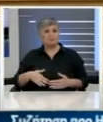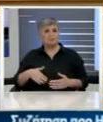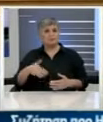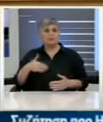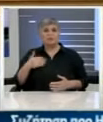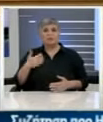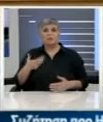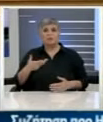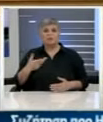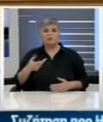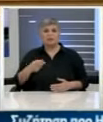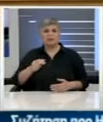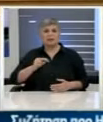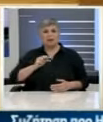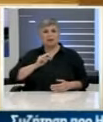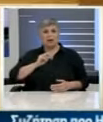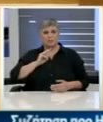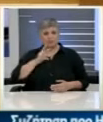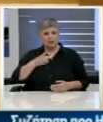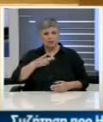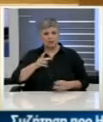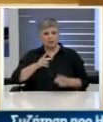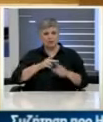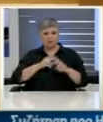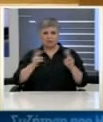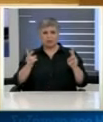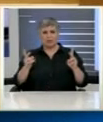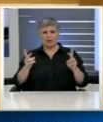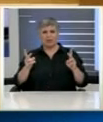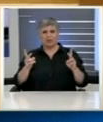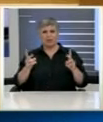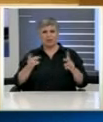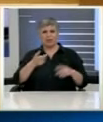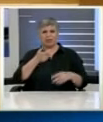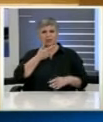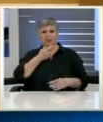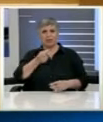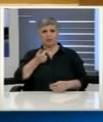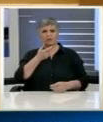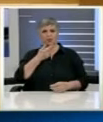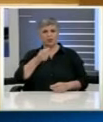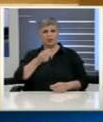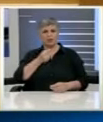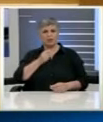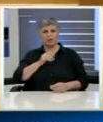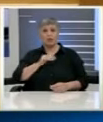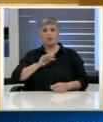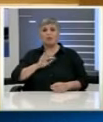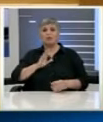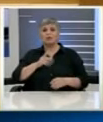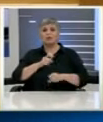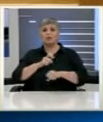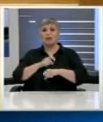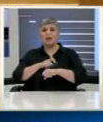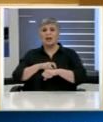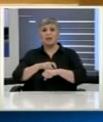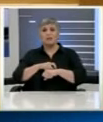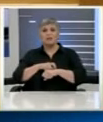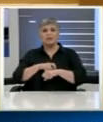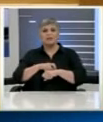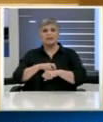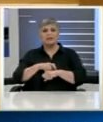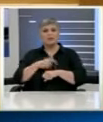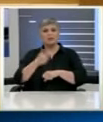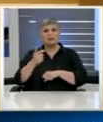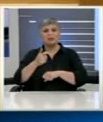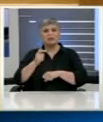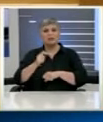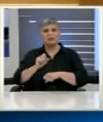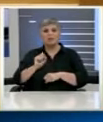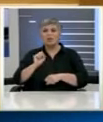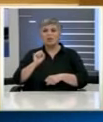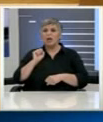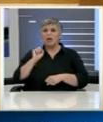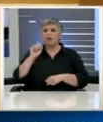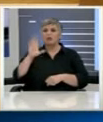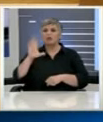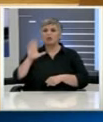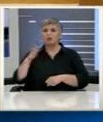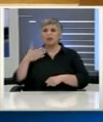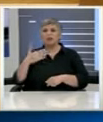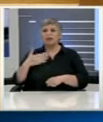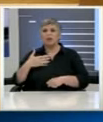είναι προφανής ότι σήμερα δεν εμπιστεύονται οι ξένοι επενδυτές τη δικιά σας